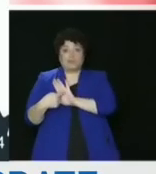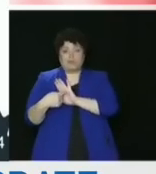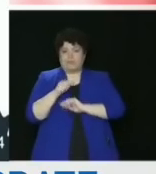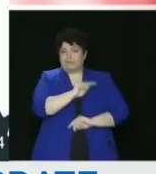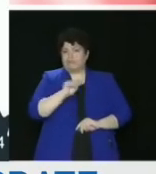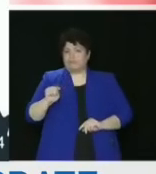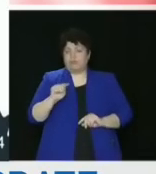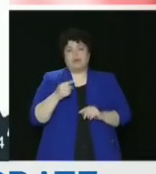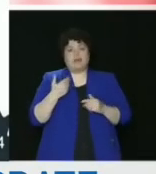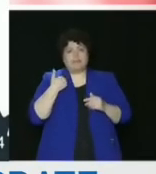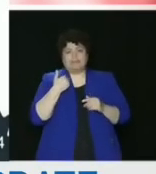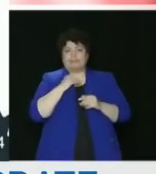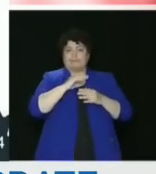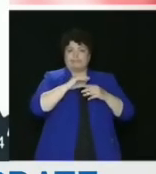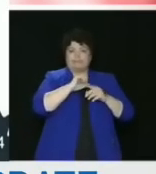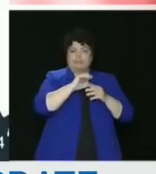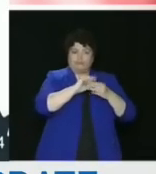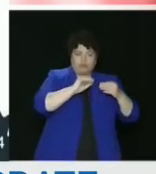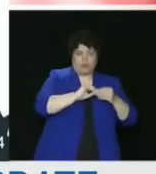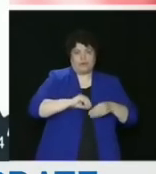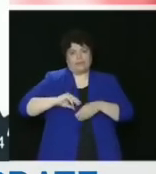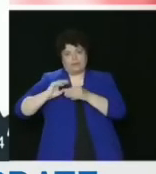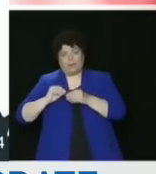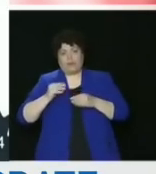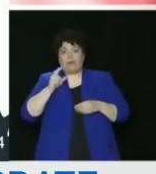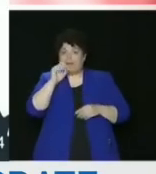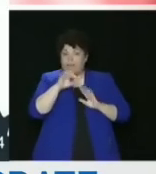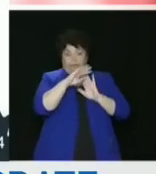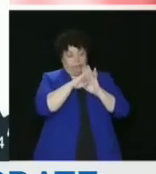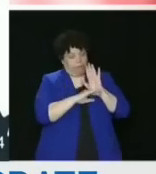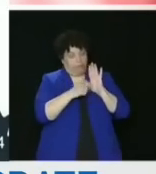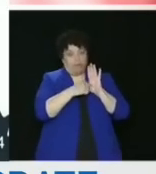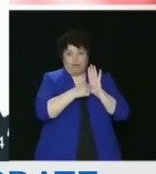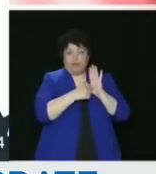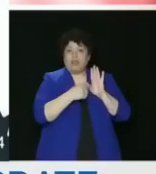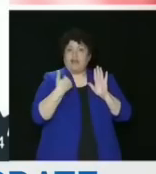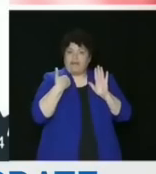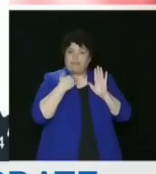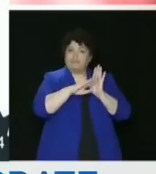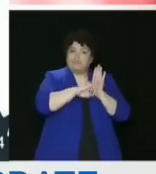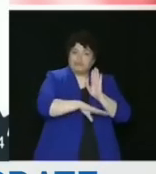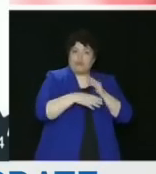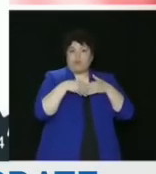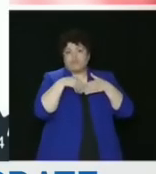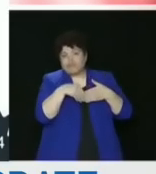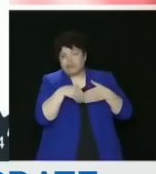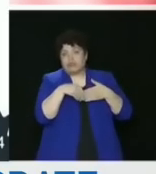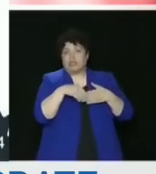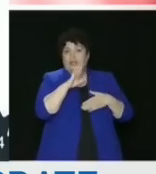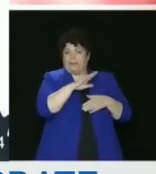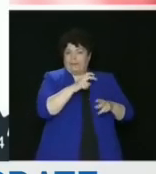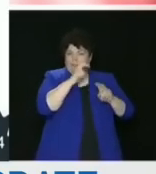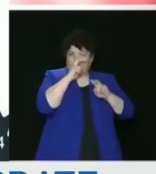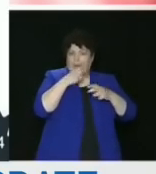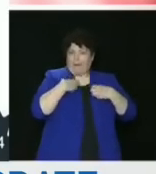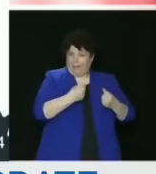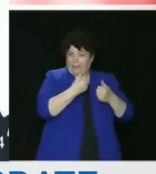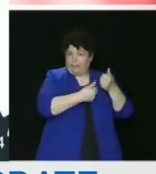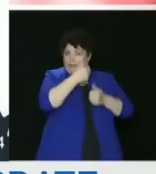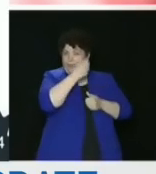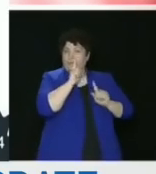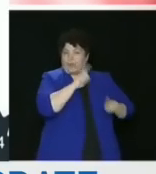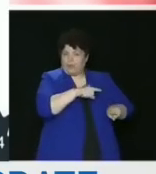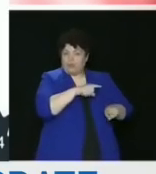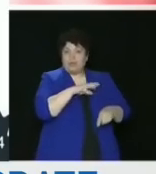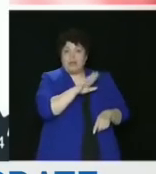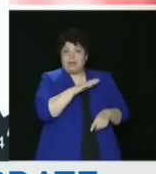pour lever les different mesures de santé scenarios for the publique lifting restrictives of fondées sur restrictive public health l'interaction des measures multiples based on the facteurs entre interplay of l'efficacité multiple du vaccin, factors, le such